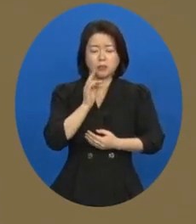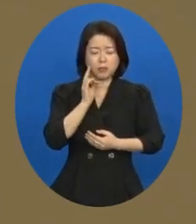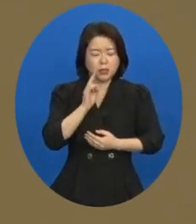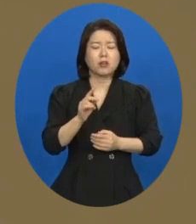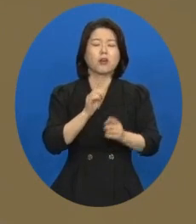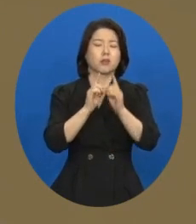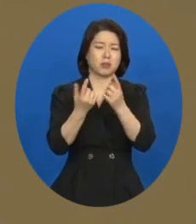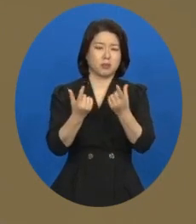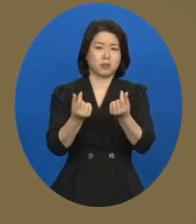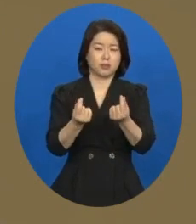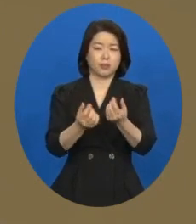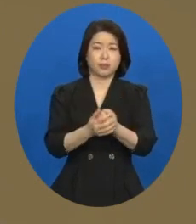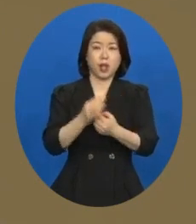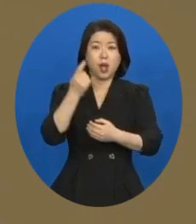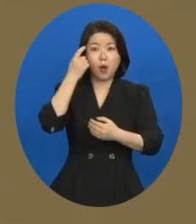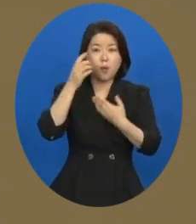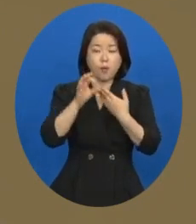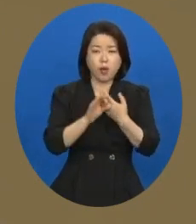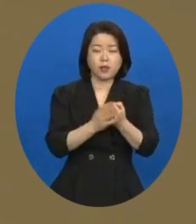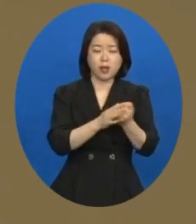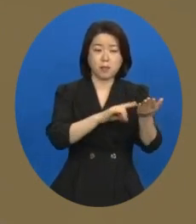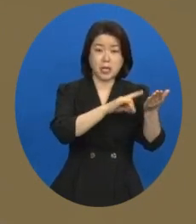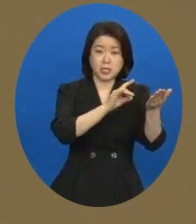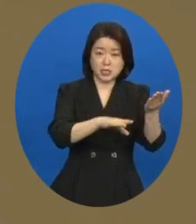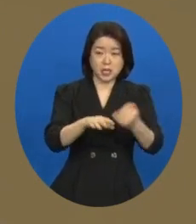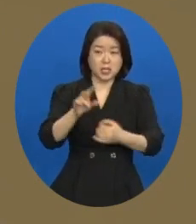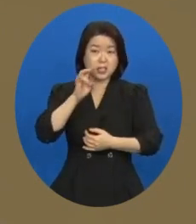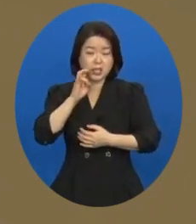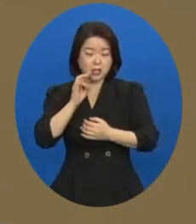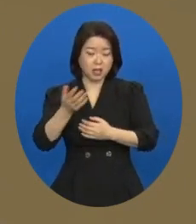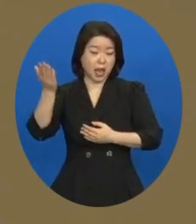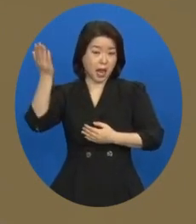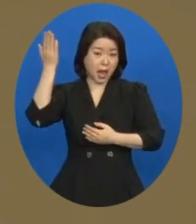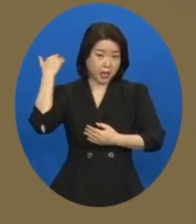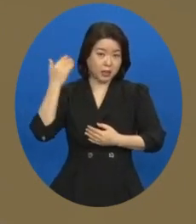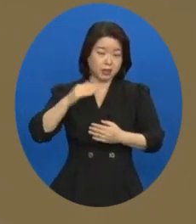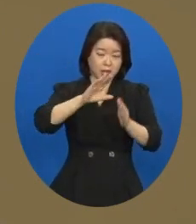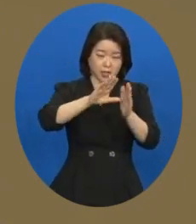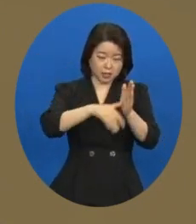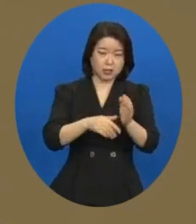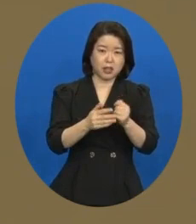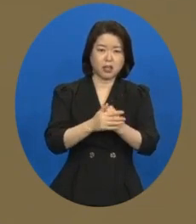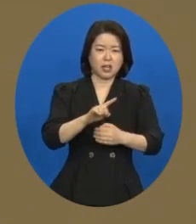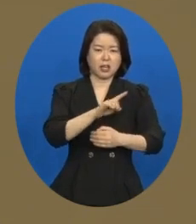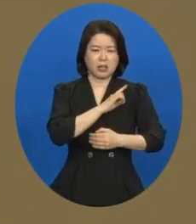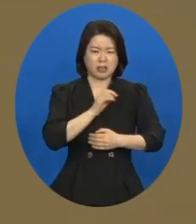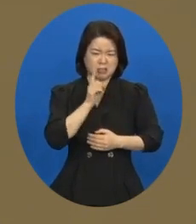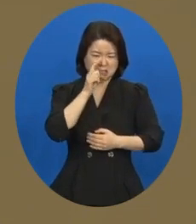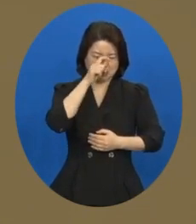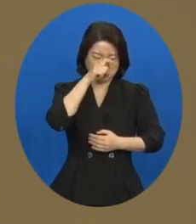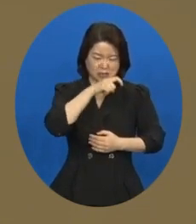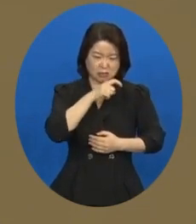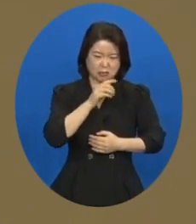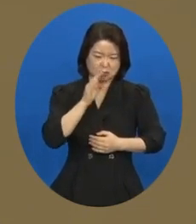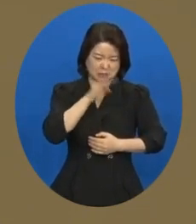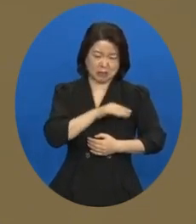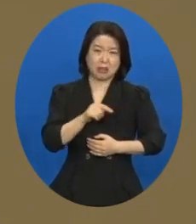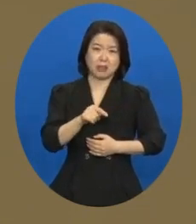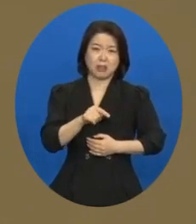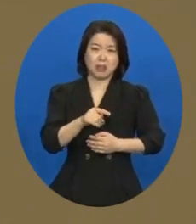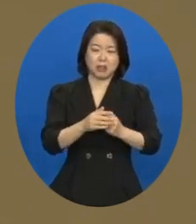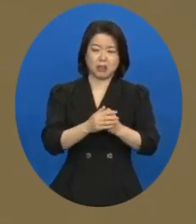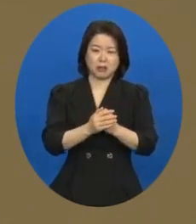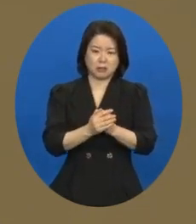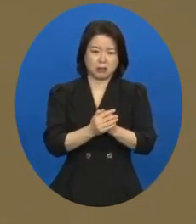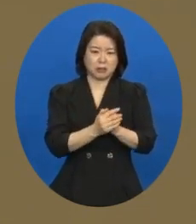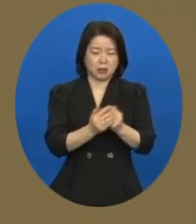말씀이에요. 왜냐하면 세리와 창녀는 그때 당시에 가장 더럽고 추하고 그리고